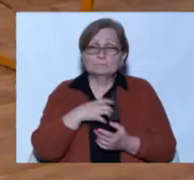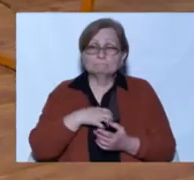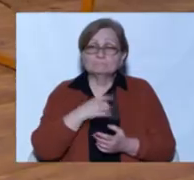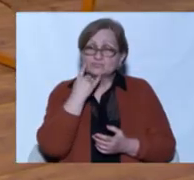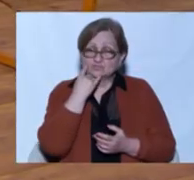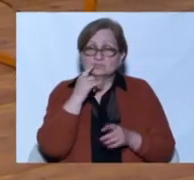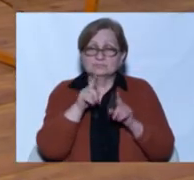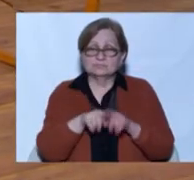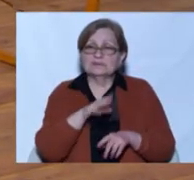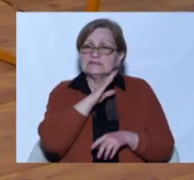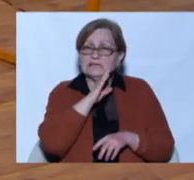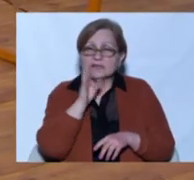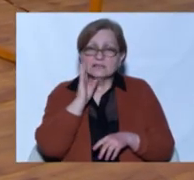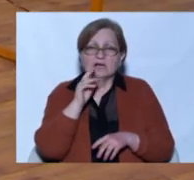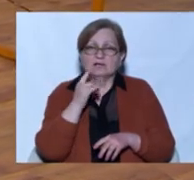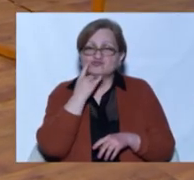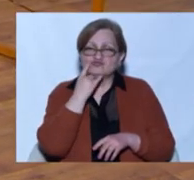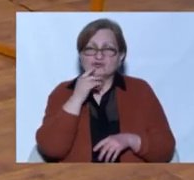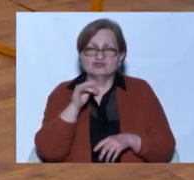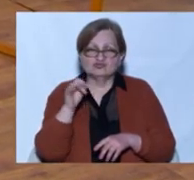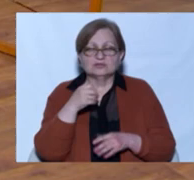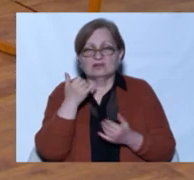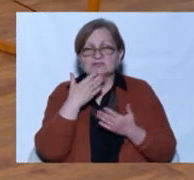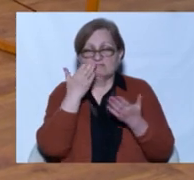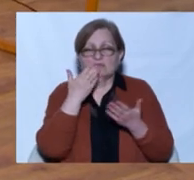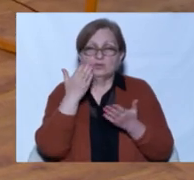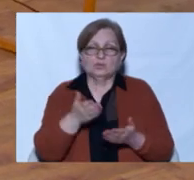ჩიტია, დედა ჩიტი. მოდი დავიწყოთ კითხვა.